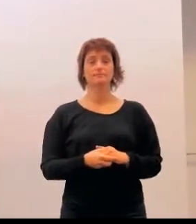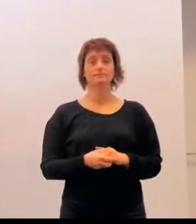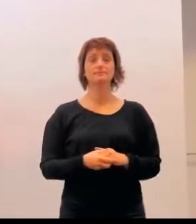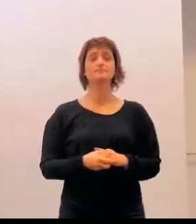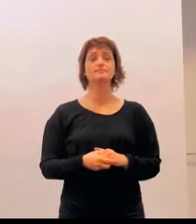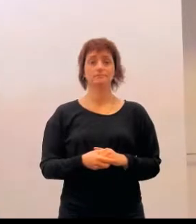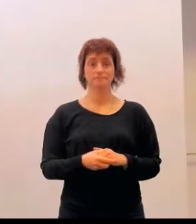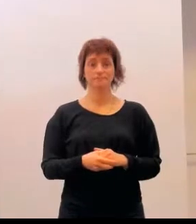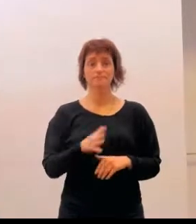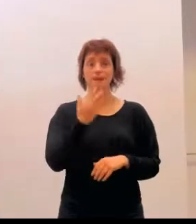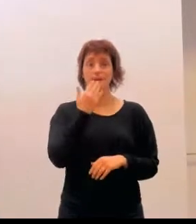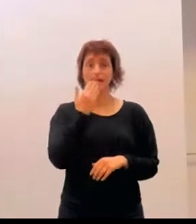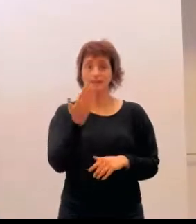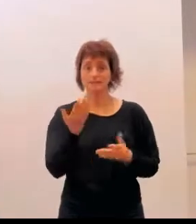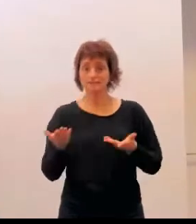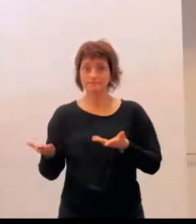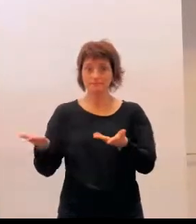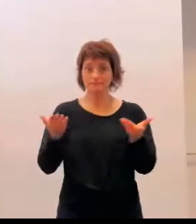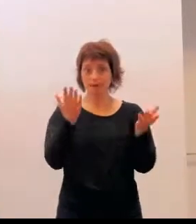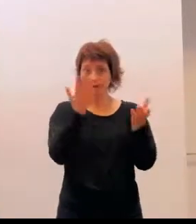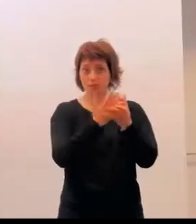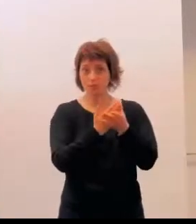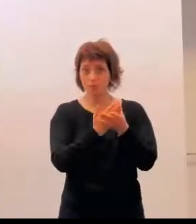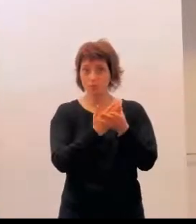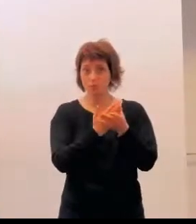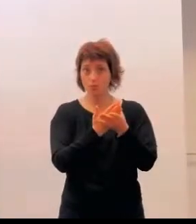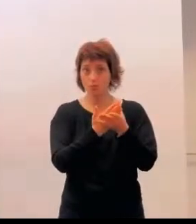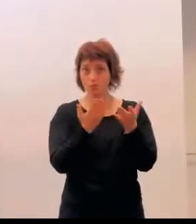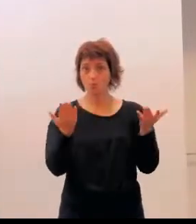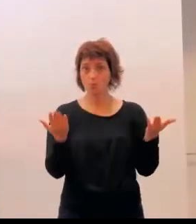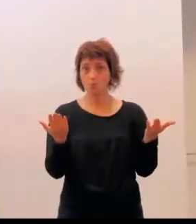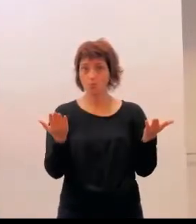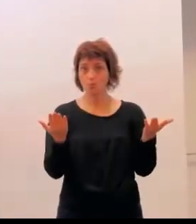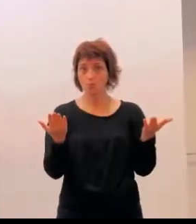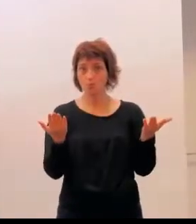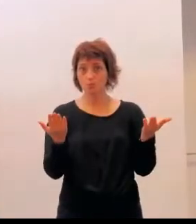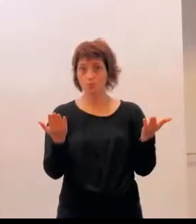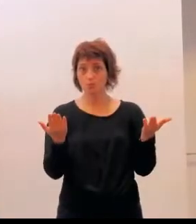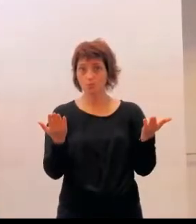Merci. Y a-t-il des interventions ?